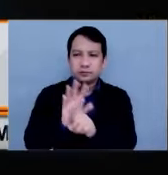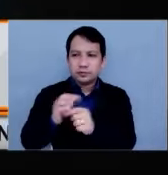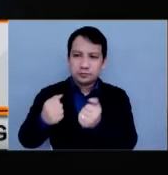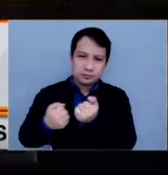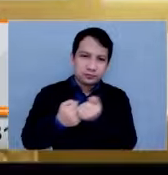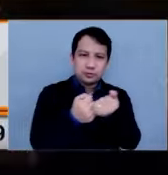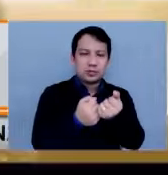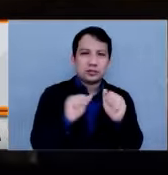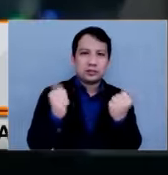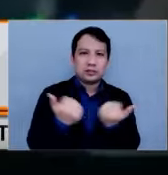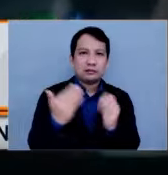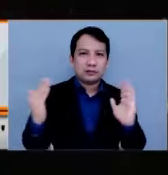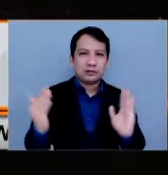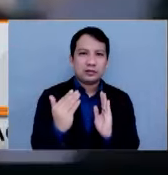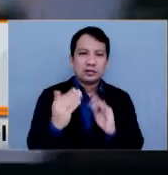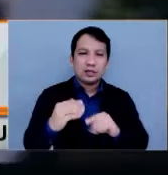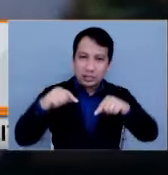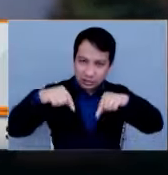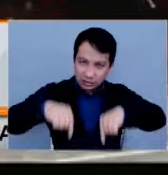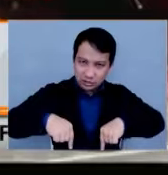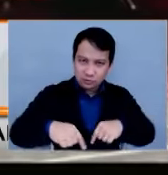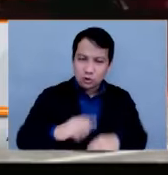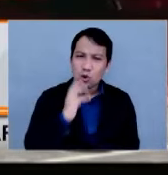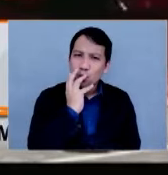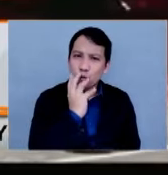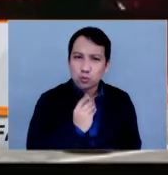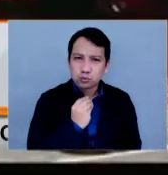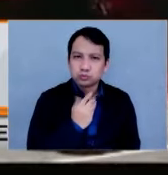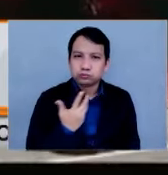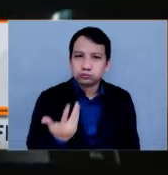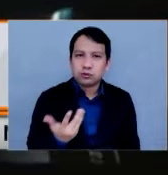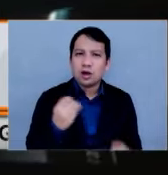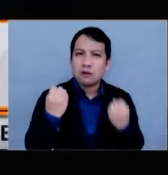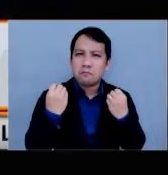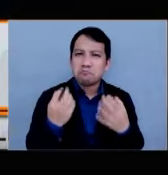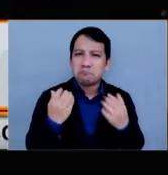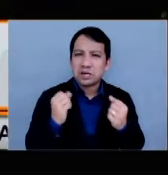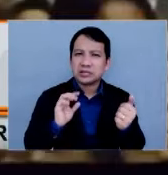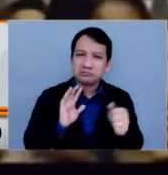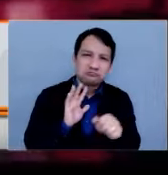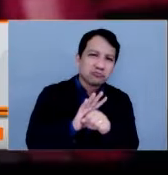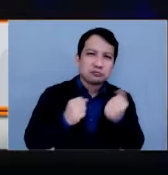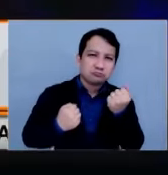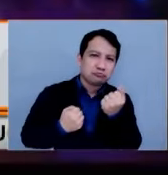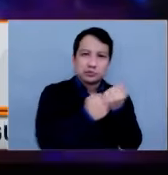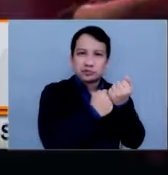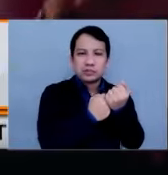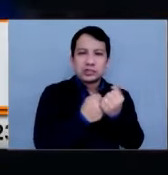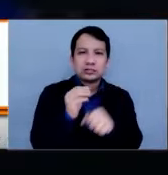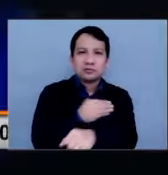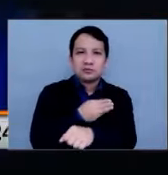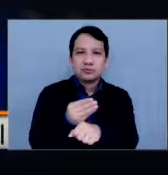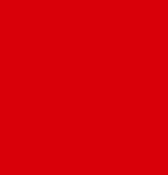Face-Off. Dito, nagkakaalaman kung sino ang pinakamalakas na fandom ng isang music act sa